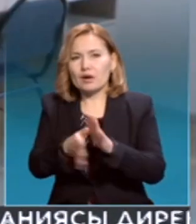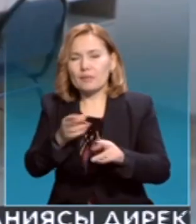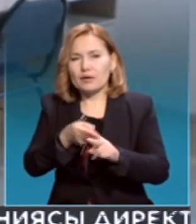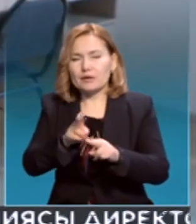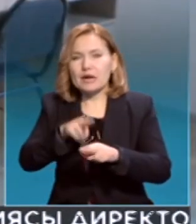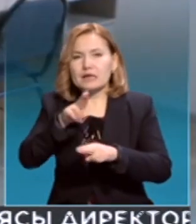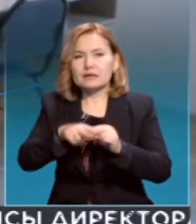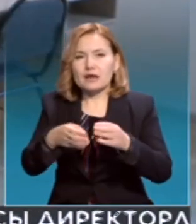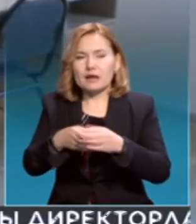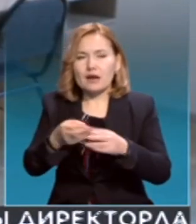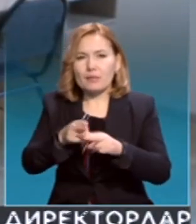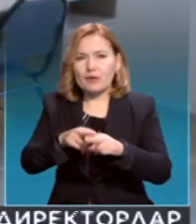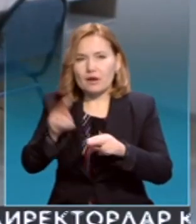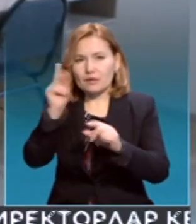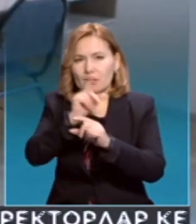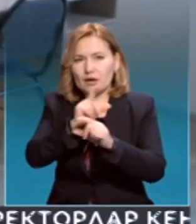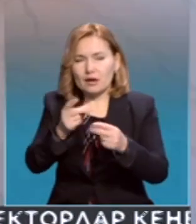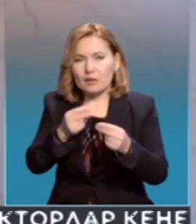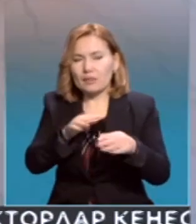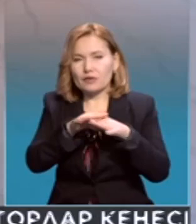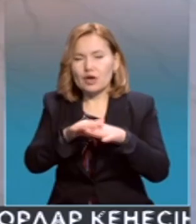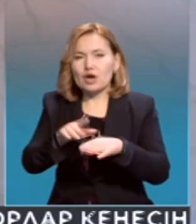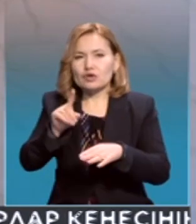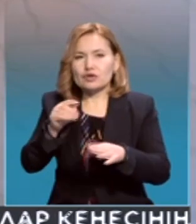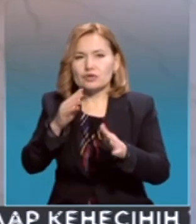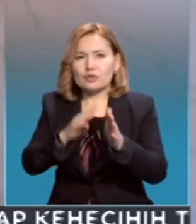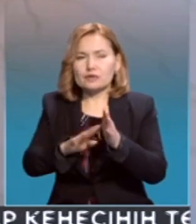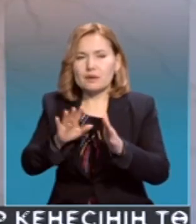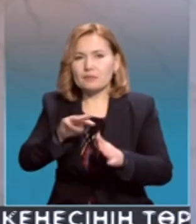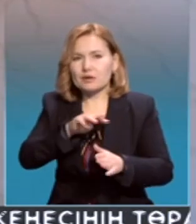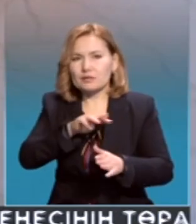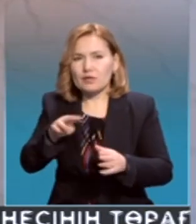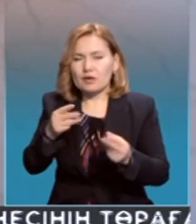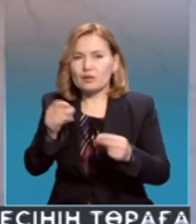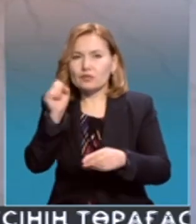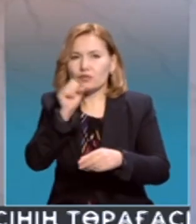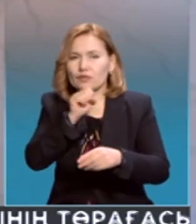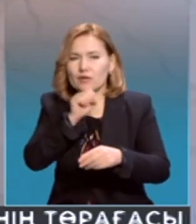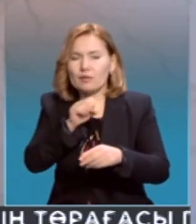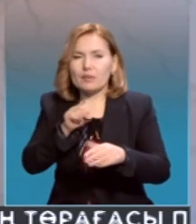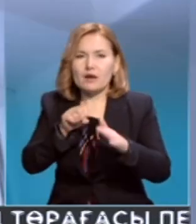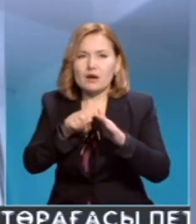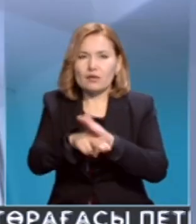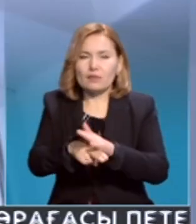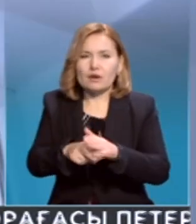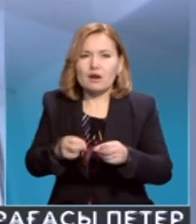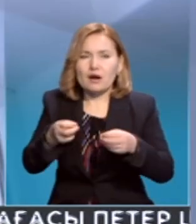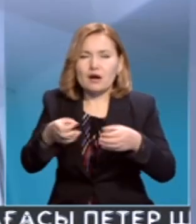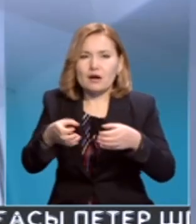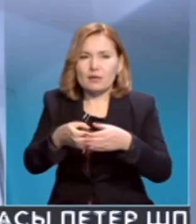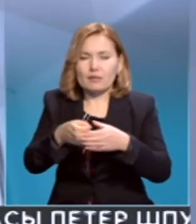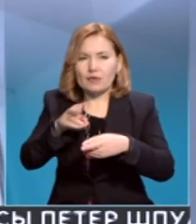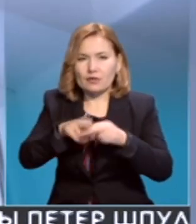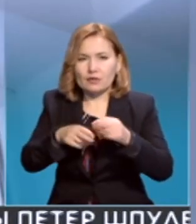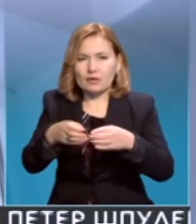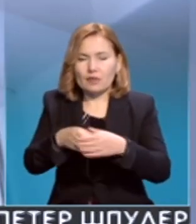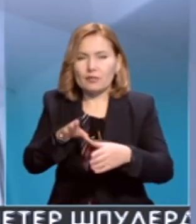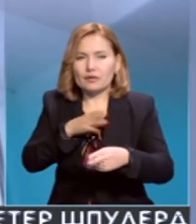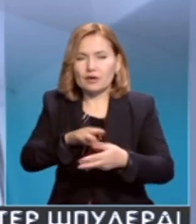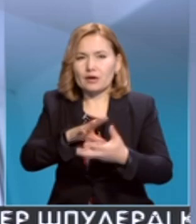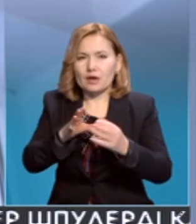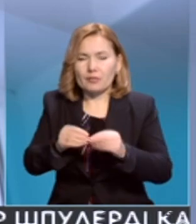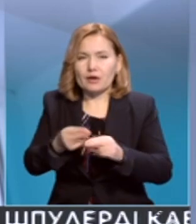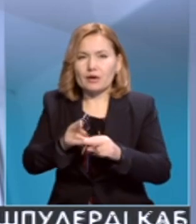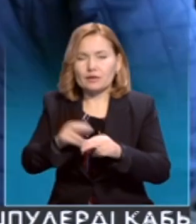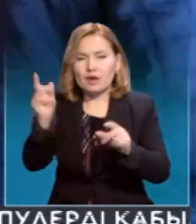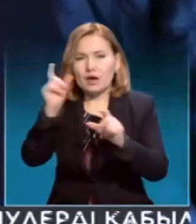мердігер құрылысқа бөлінген ақшаның 195 миллионын еш негізсіз иемденіп, ұшты-күйлі жоқ болды. Қабырғасы көтерілген ғимарат 4 жыл қар